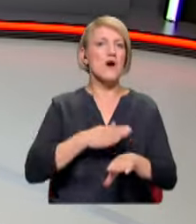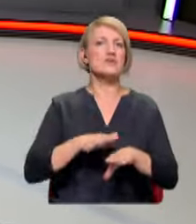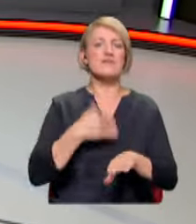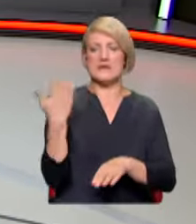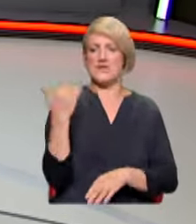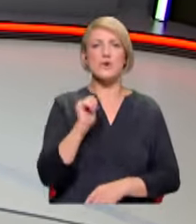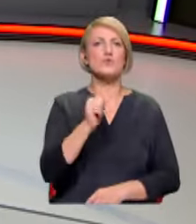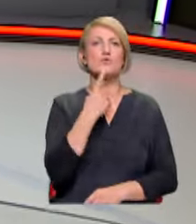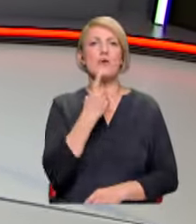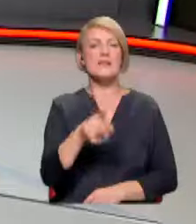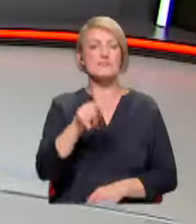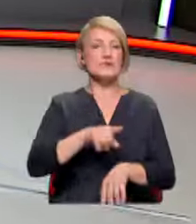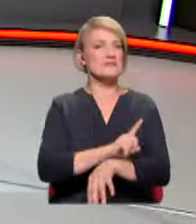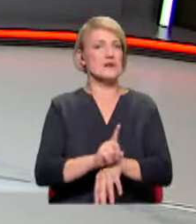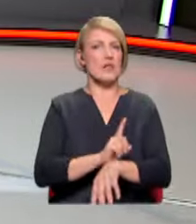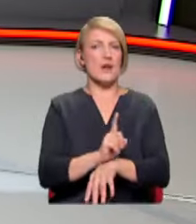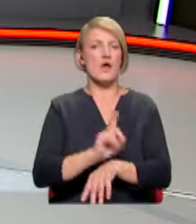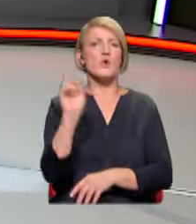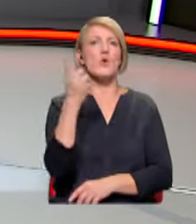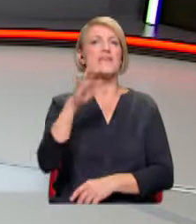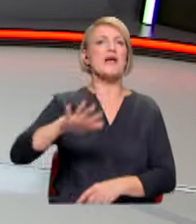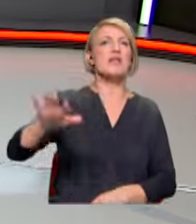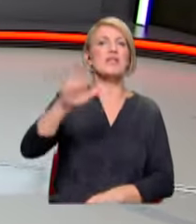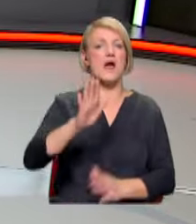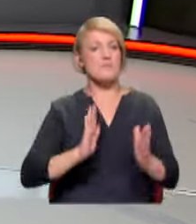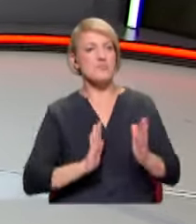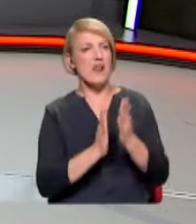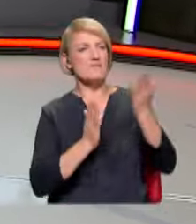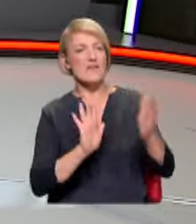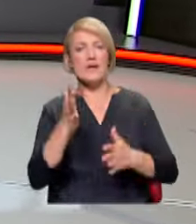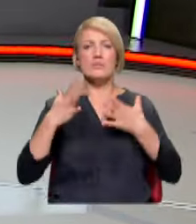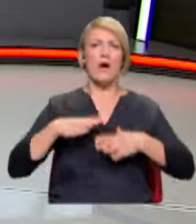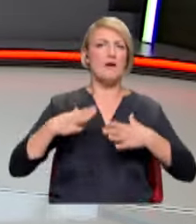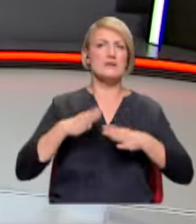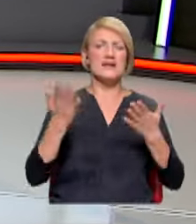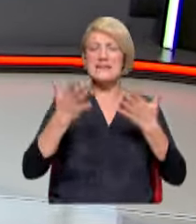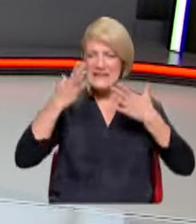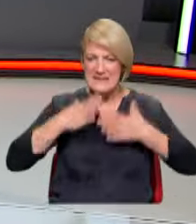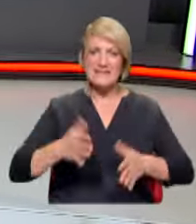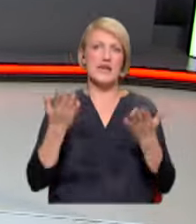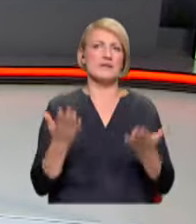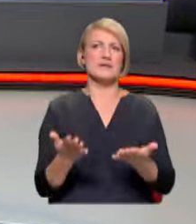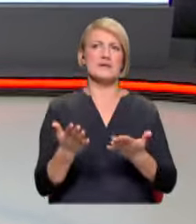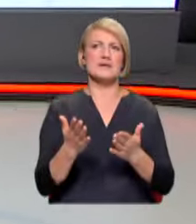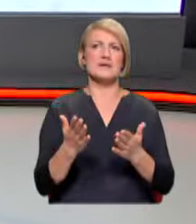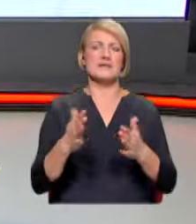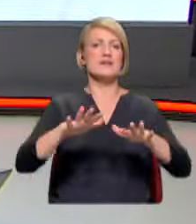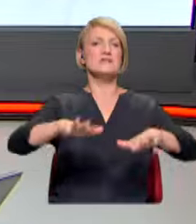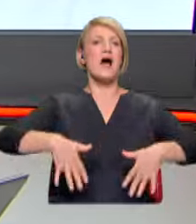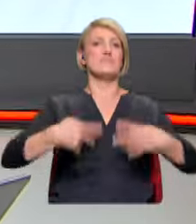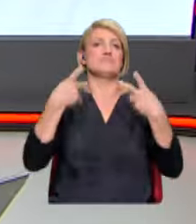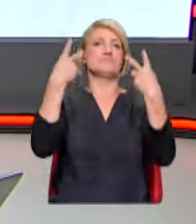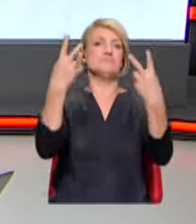Geçen gün de söylemiştim bu sıralar yönetenlerden muhalefetten ne isterseniz isteyin sahne sizin